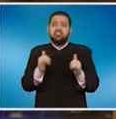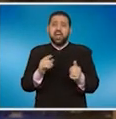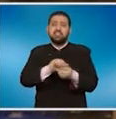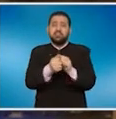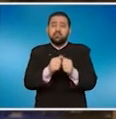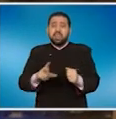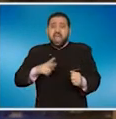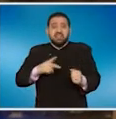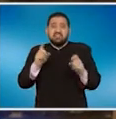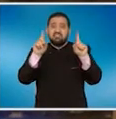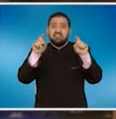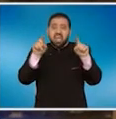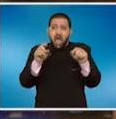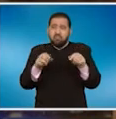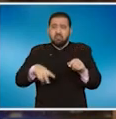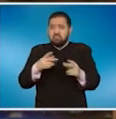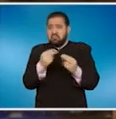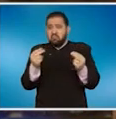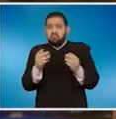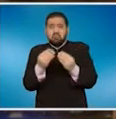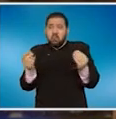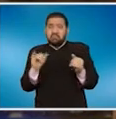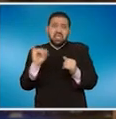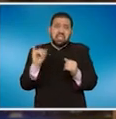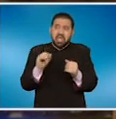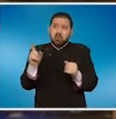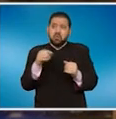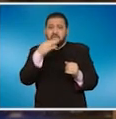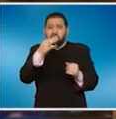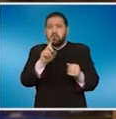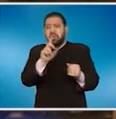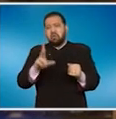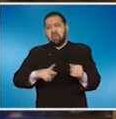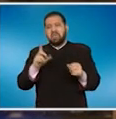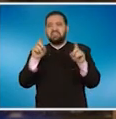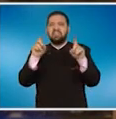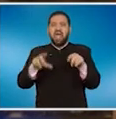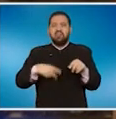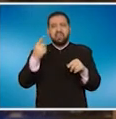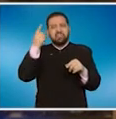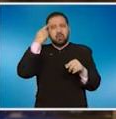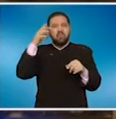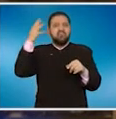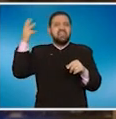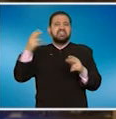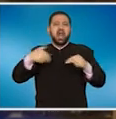Există diavol? Sunt atâtea păreri care vin să ne spună că diavolul nu există, că ar fi o